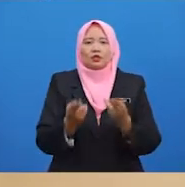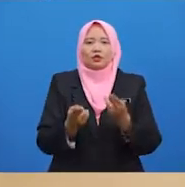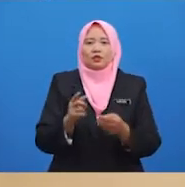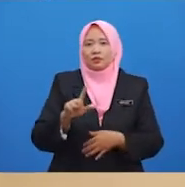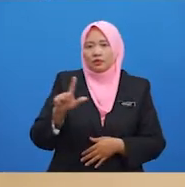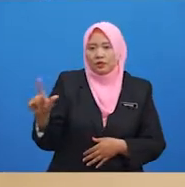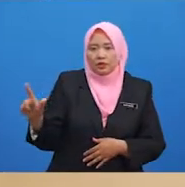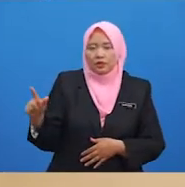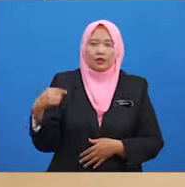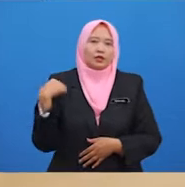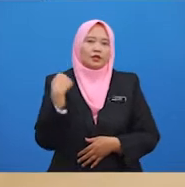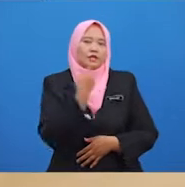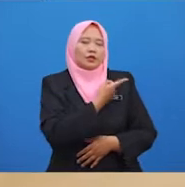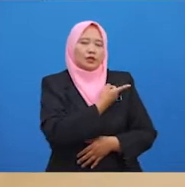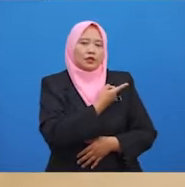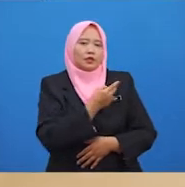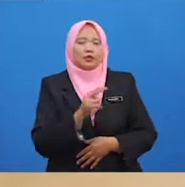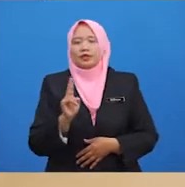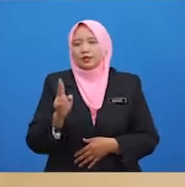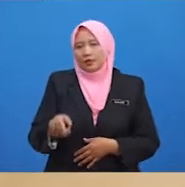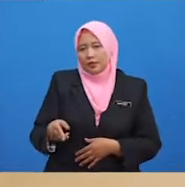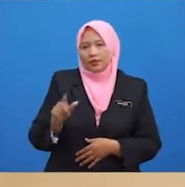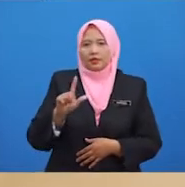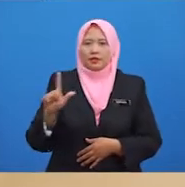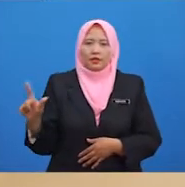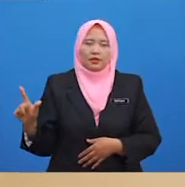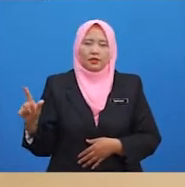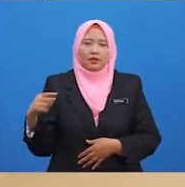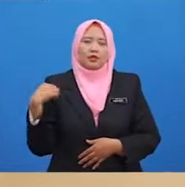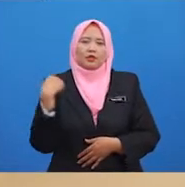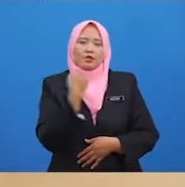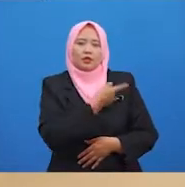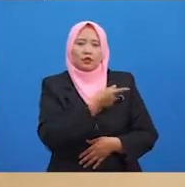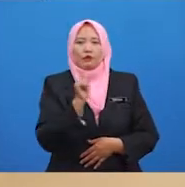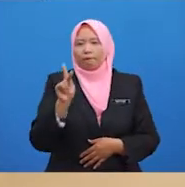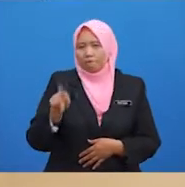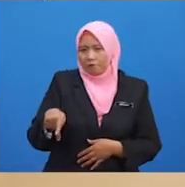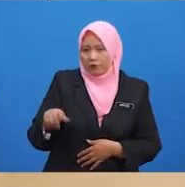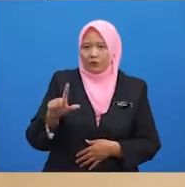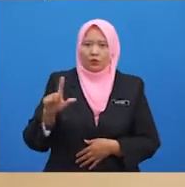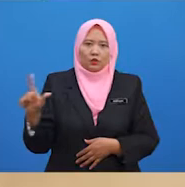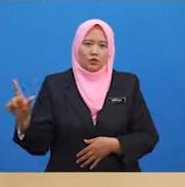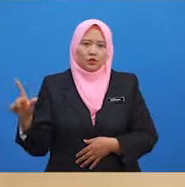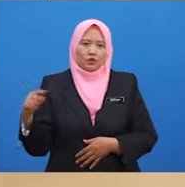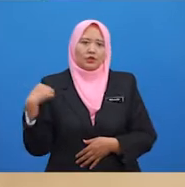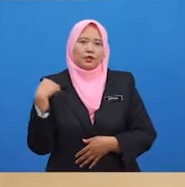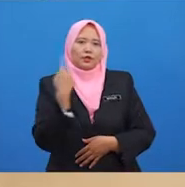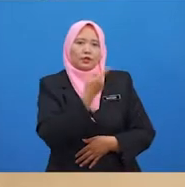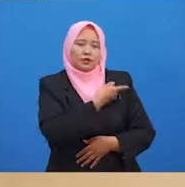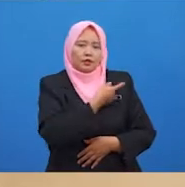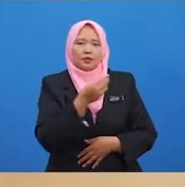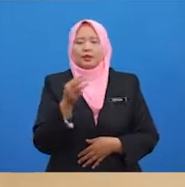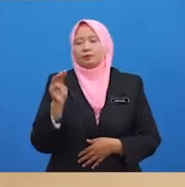Bagaimana ya? Caranya adalah murid-murid hanya perlu selitkan perkataan-perkataan